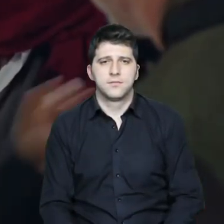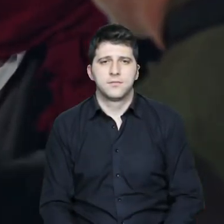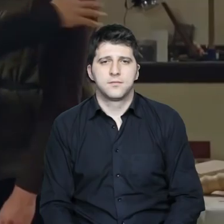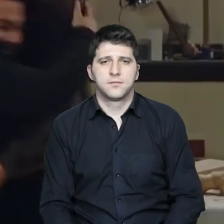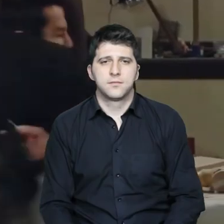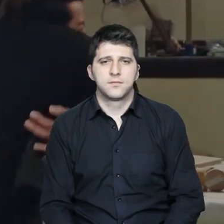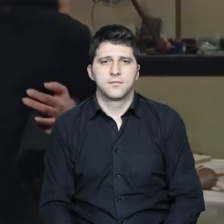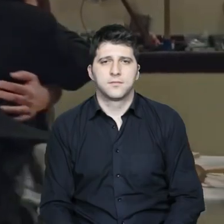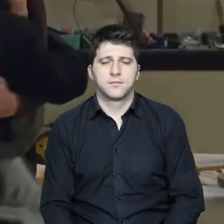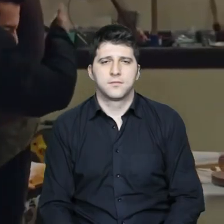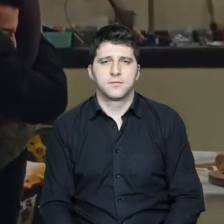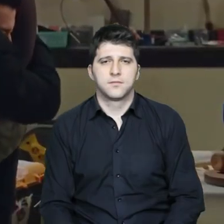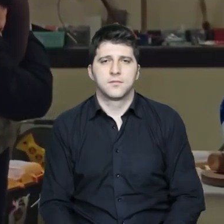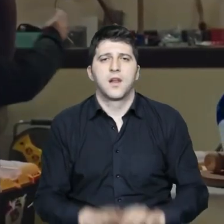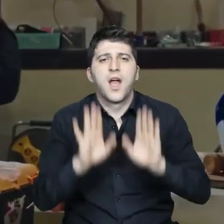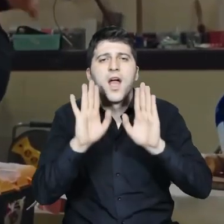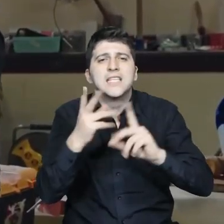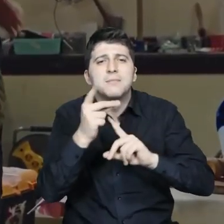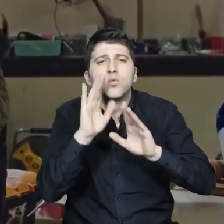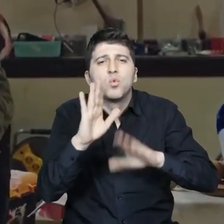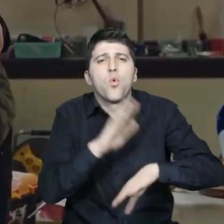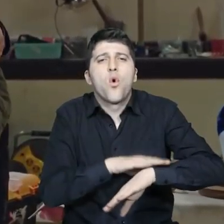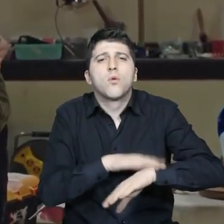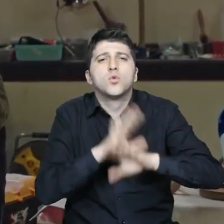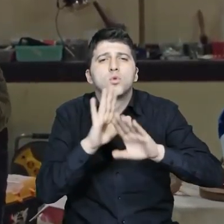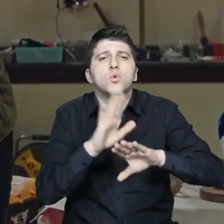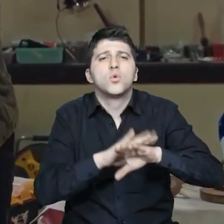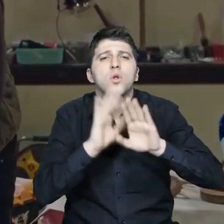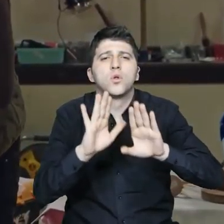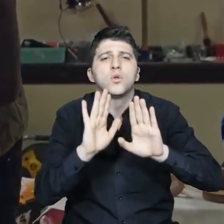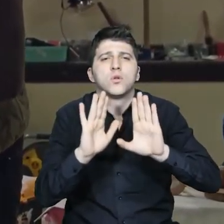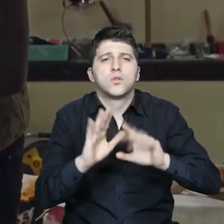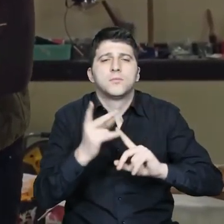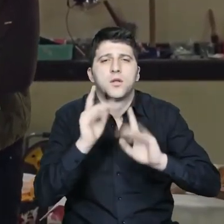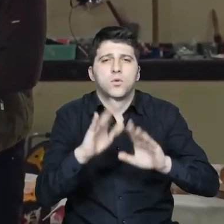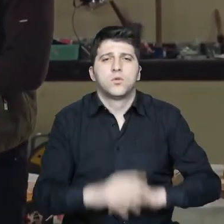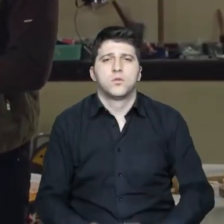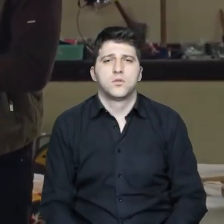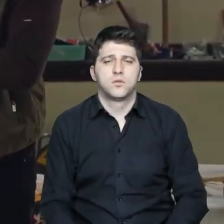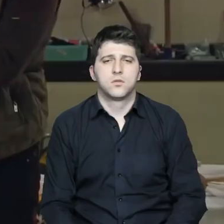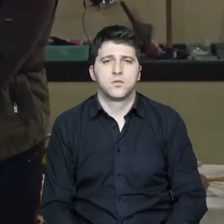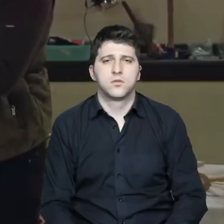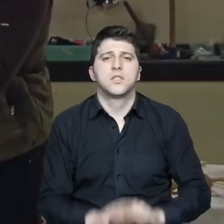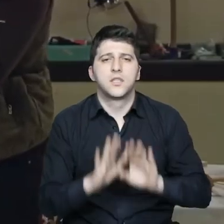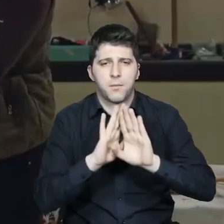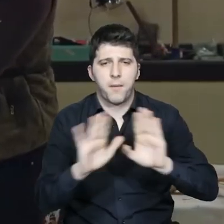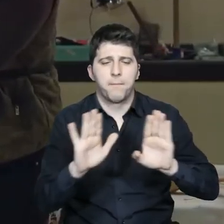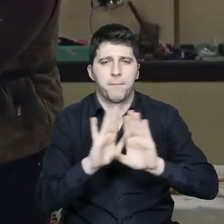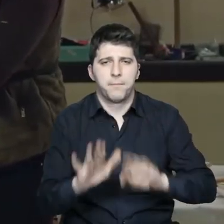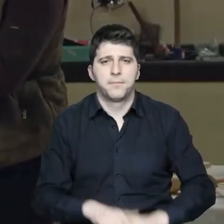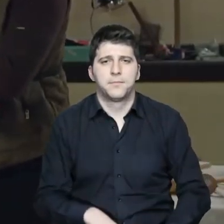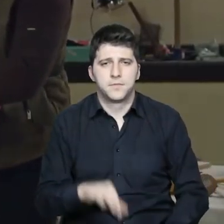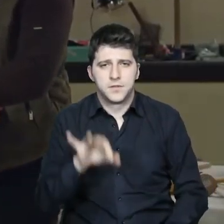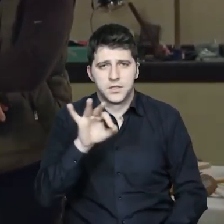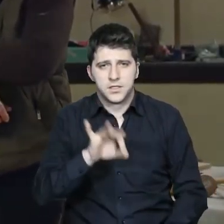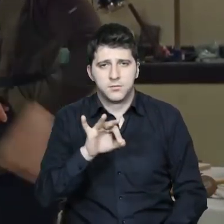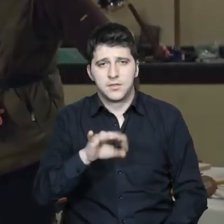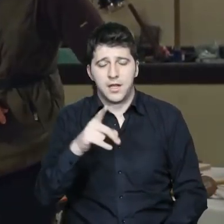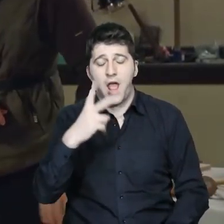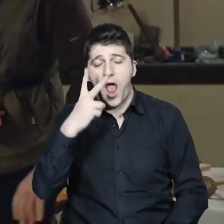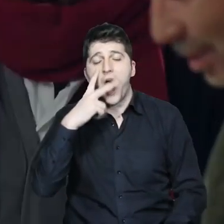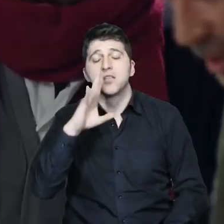kucakladı. Dur İsmail, dur. Kolum, dur, dur, dur, dur. Dur. Ah, tamam. Şimdi karşılıklı